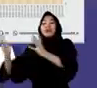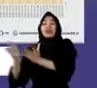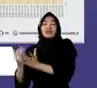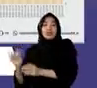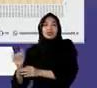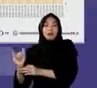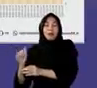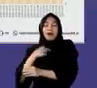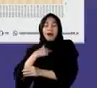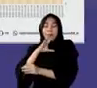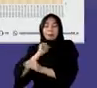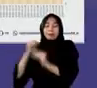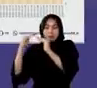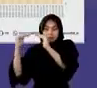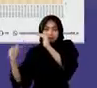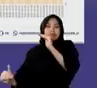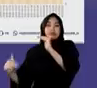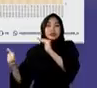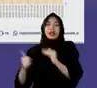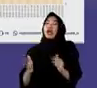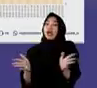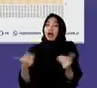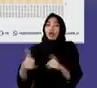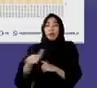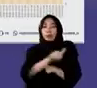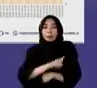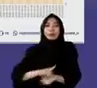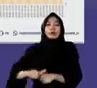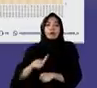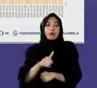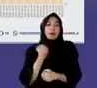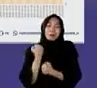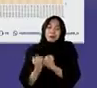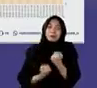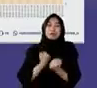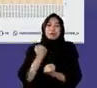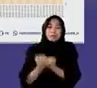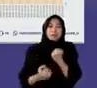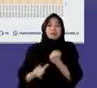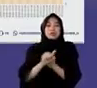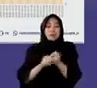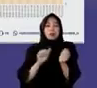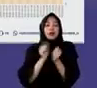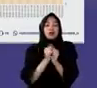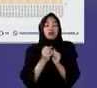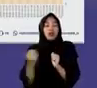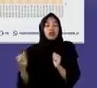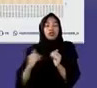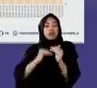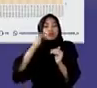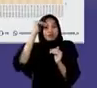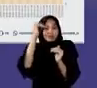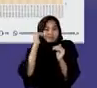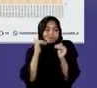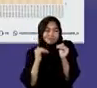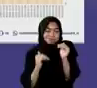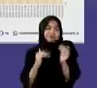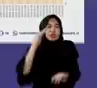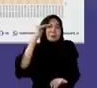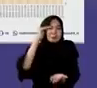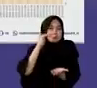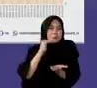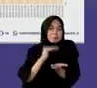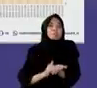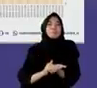dunia. Oleh karena itu, mari kita bersama-sama berupaya terus menurunkan kasus aktif COVID-19 di